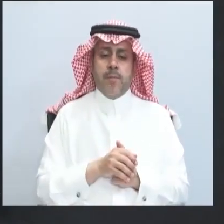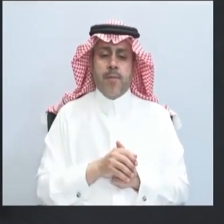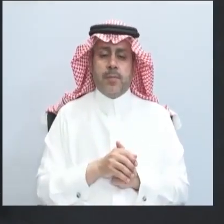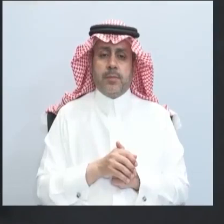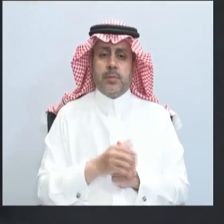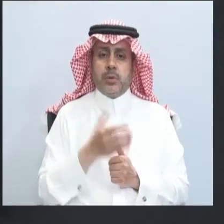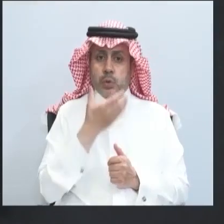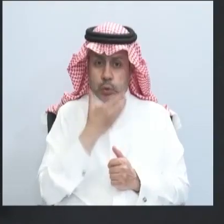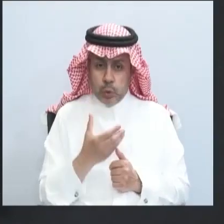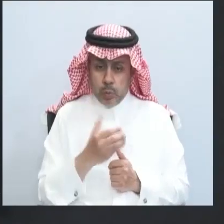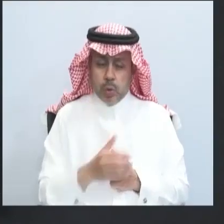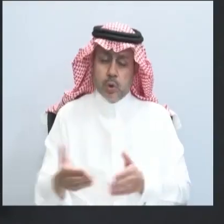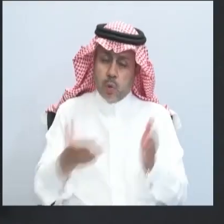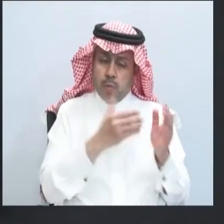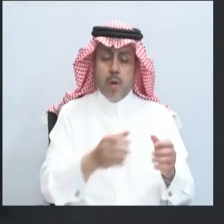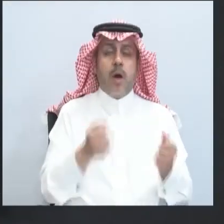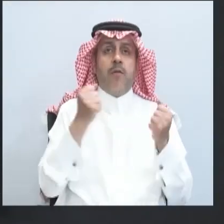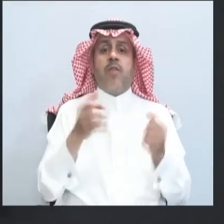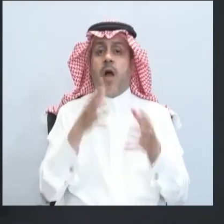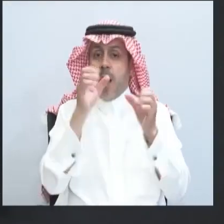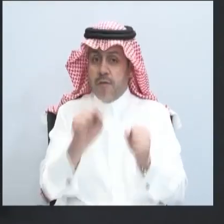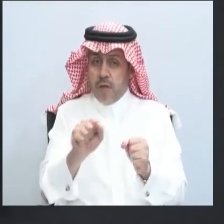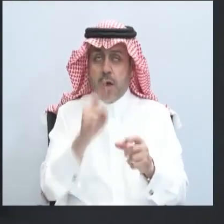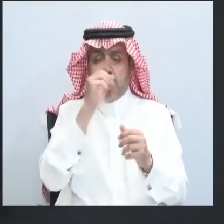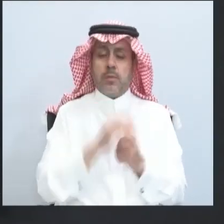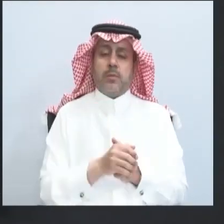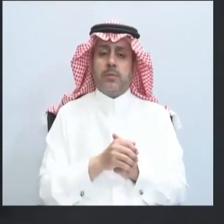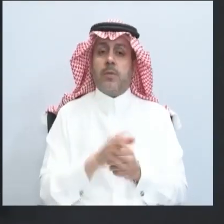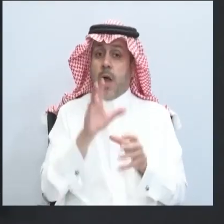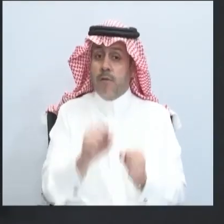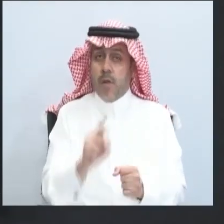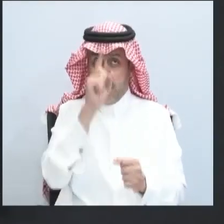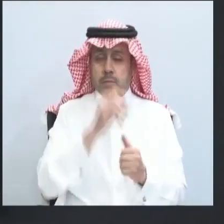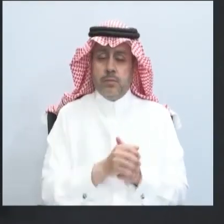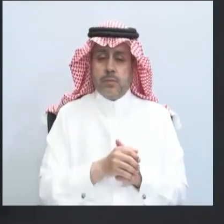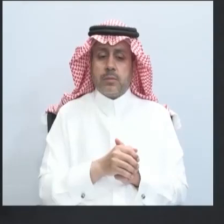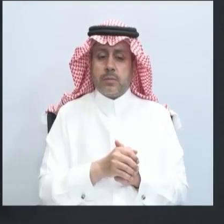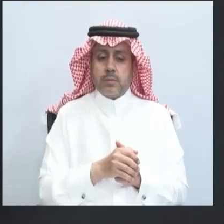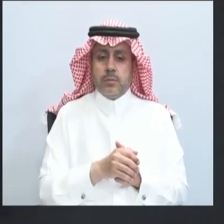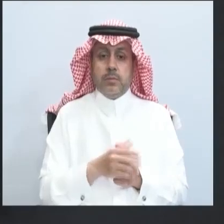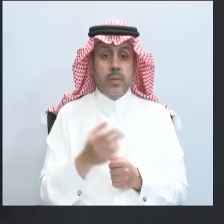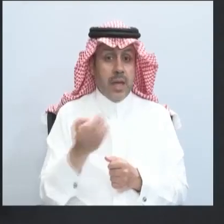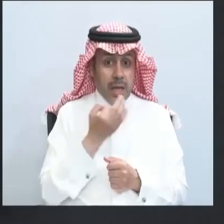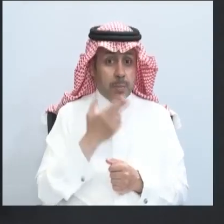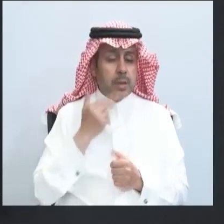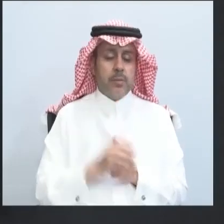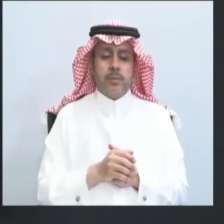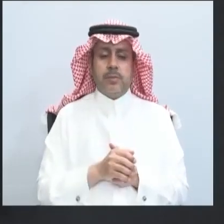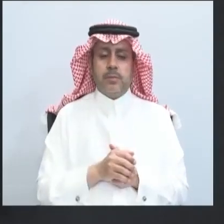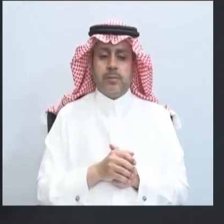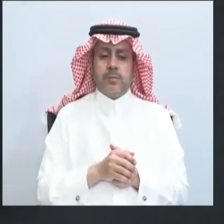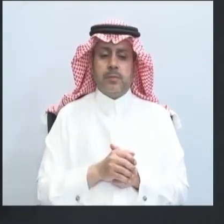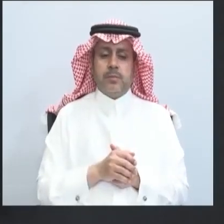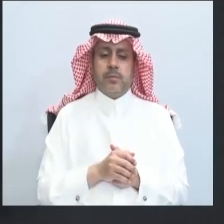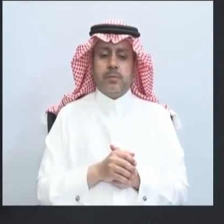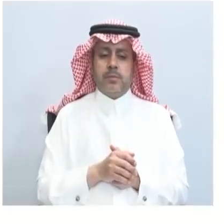الكبير قل تفضل وفقك الله حفظك الله ورعاك ما زلت في بدايه شبابك بامر هذا الكلام الطيب هذا كله يكون